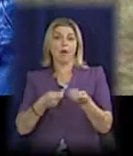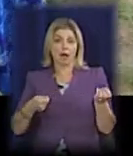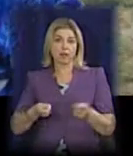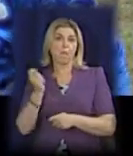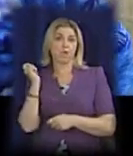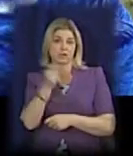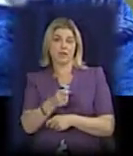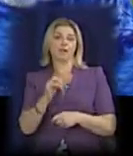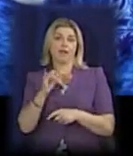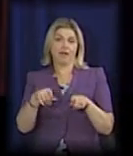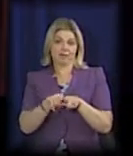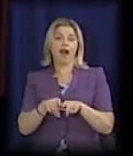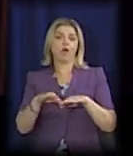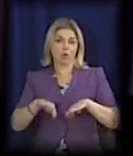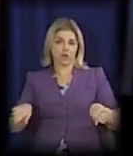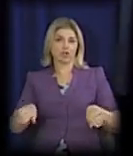ми розійшлися.